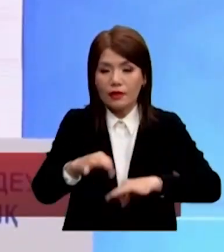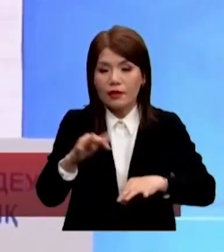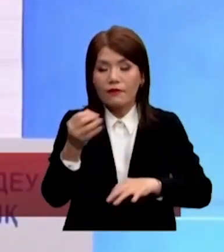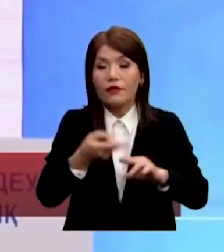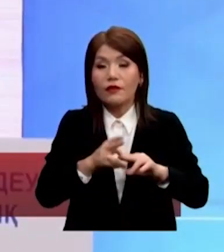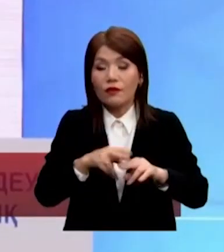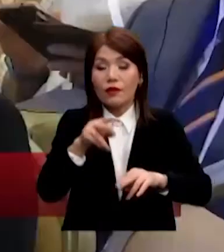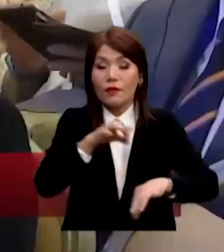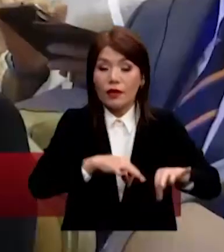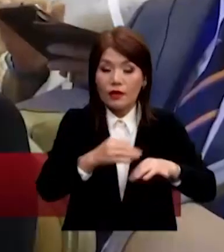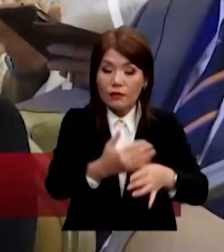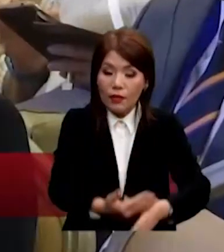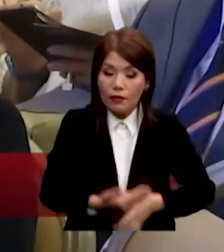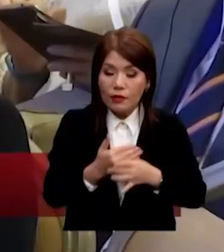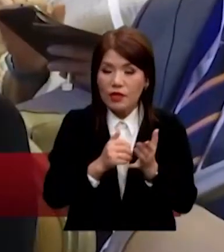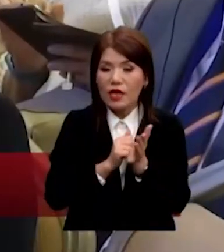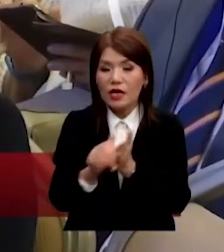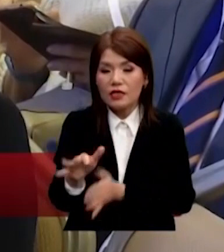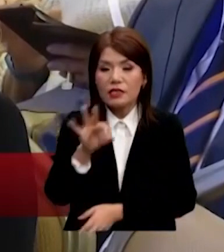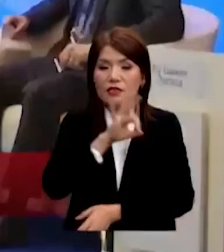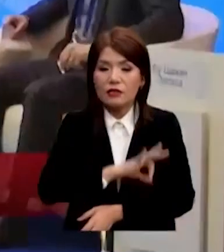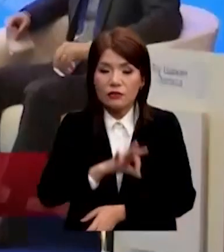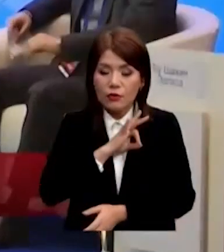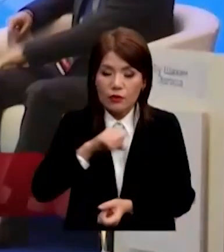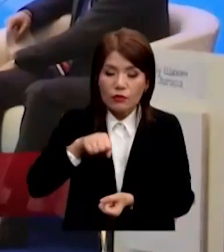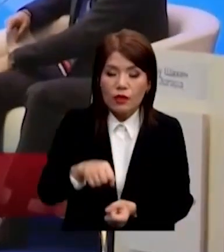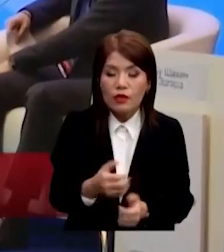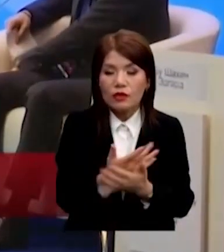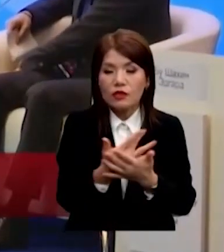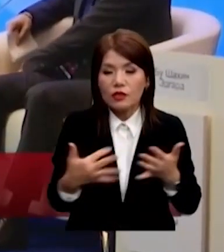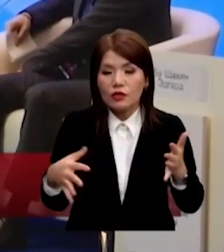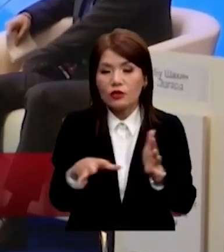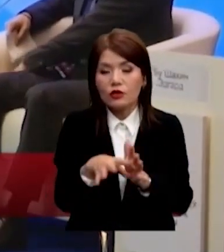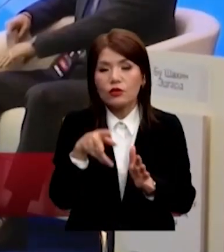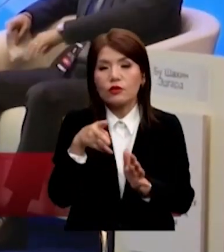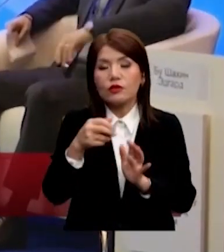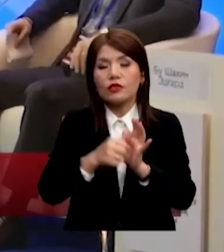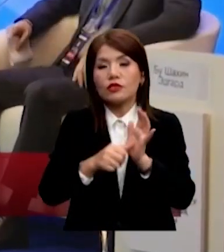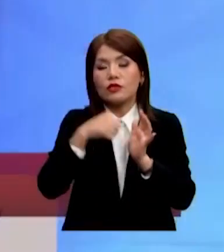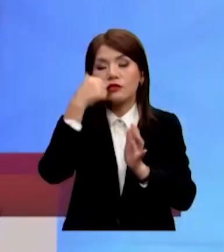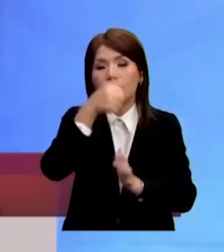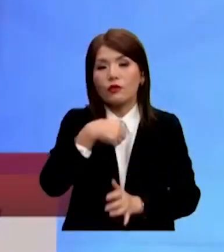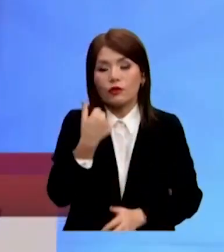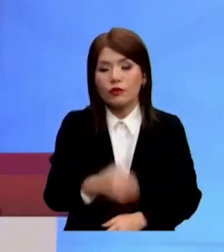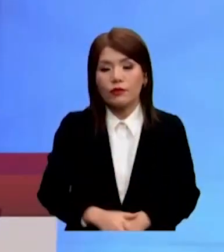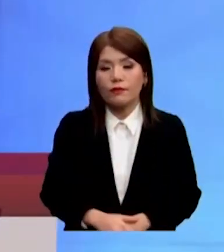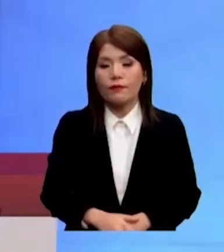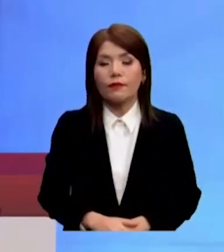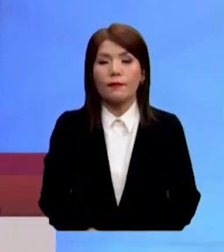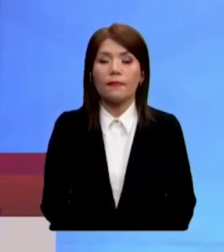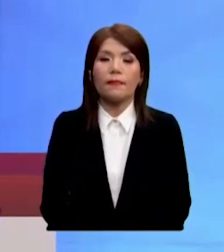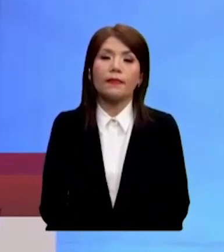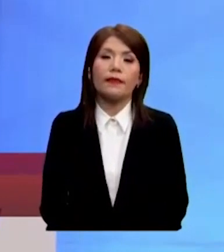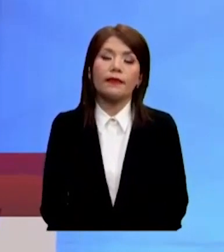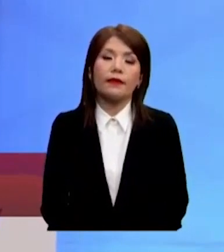Финорганизации верят, что проекты помогут стране отказаться от использования ископаемого топлива уже к 2060 году. In the near